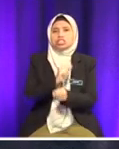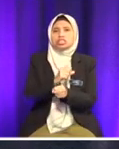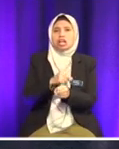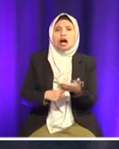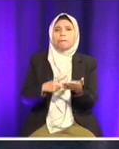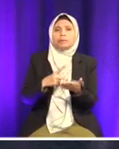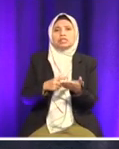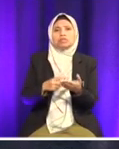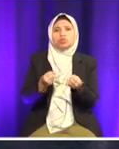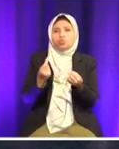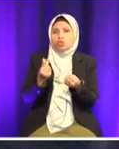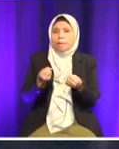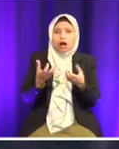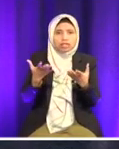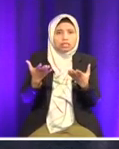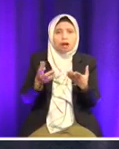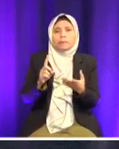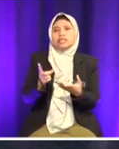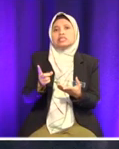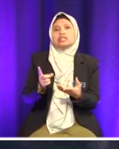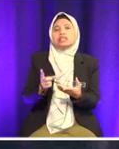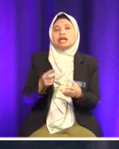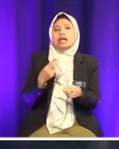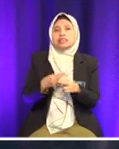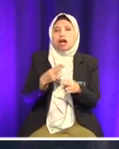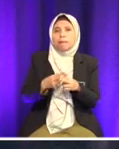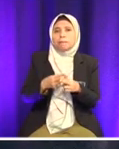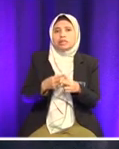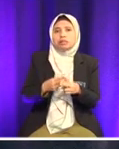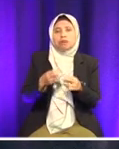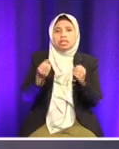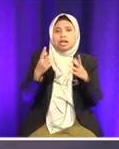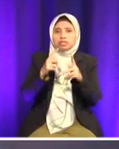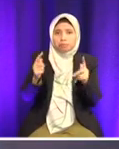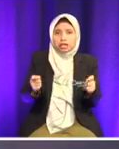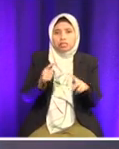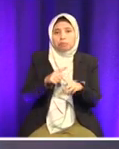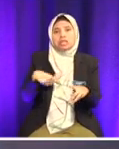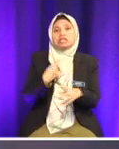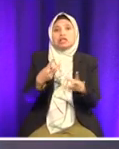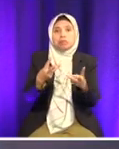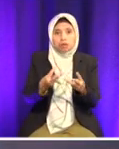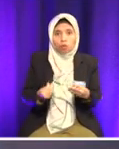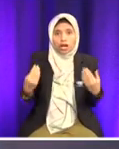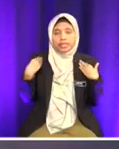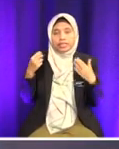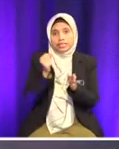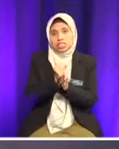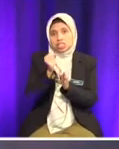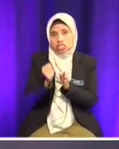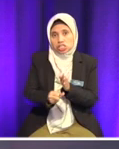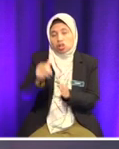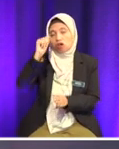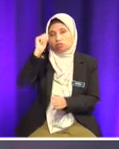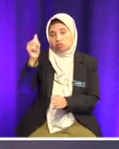banyak sebanyak manapun namun yang terpahat di mana-manapun kita nak berada di sisi Allah dan mendapat surga Allah